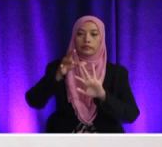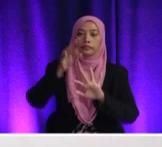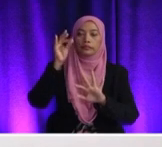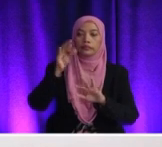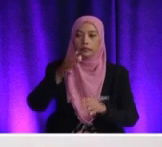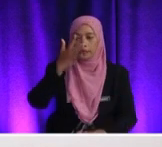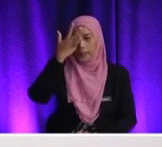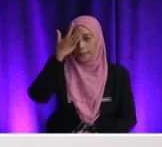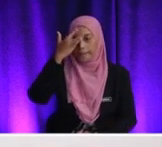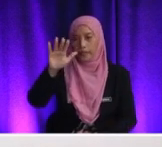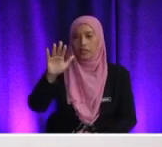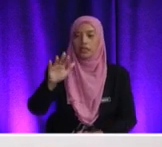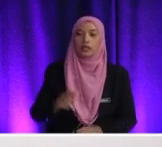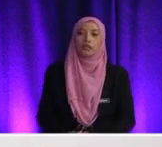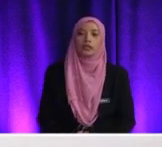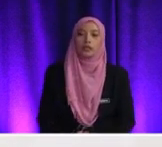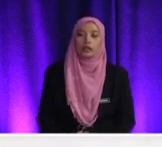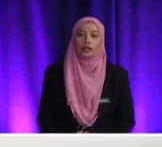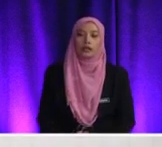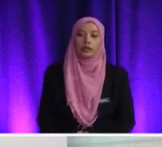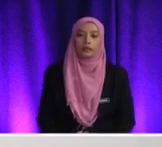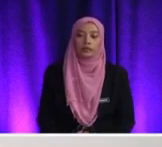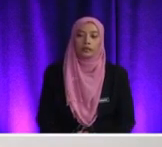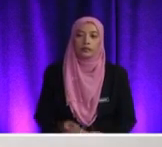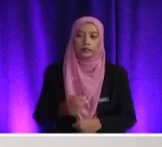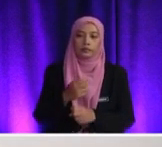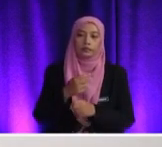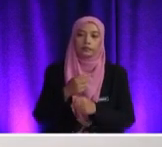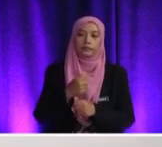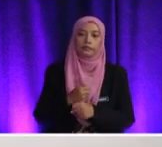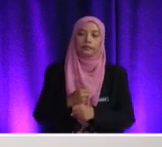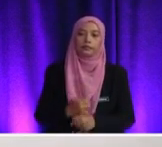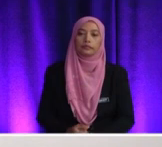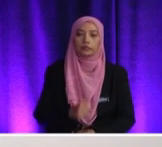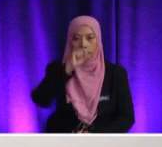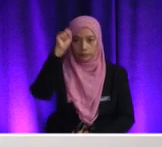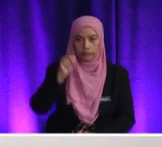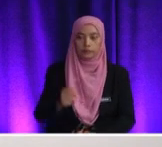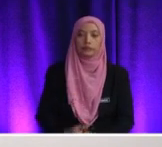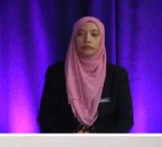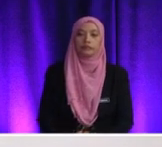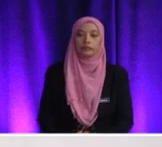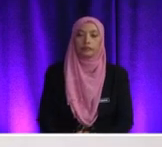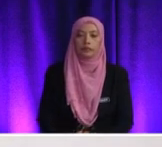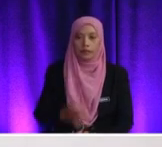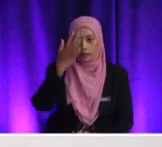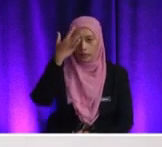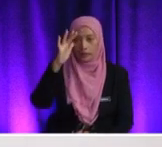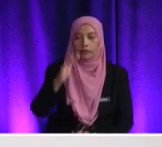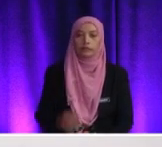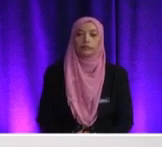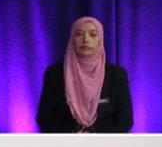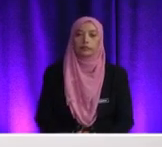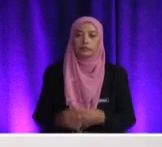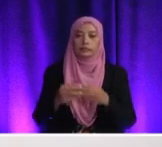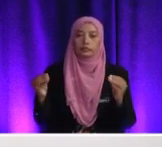masalah dalam pekerjaan berbagai masalah fase ditempuh sio5 jika ini oleh pekerja yang bijak menyelesaikan masalah